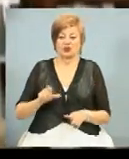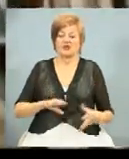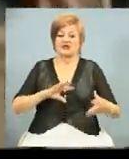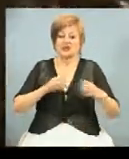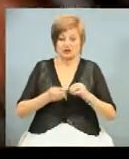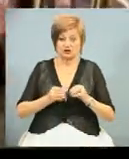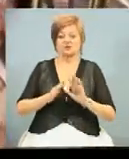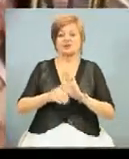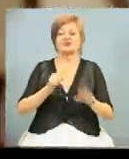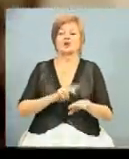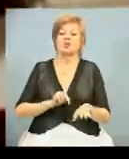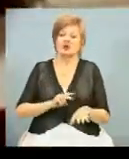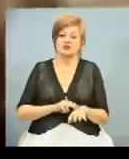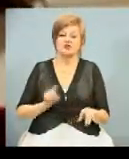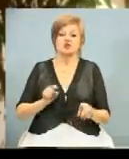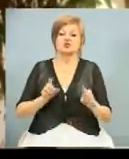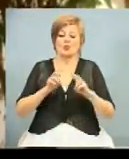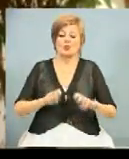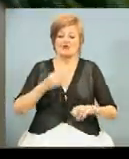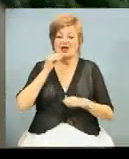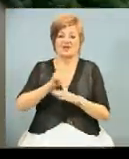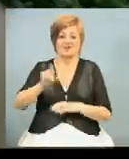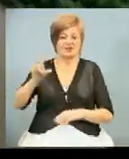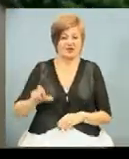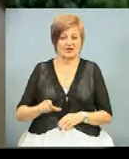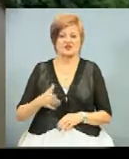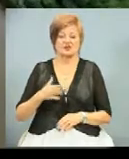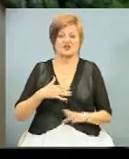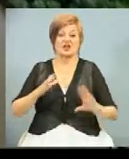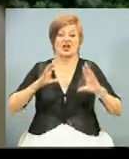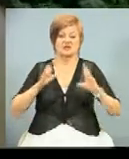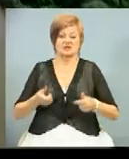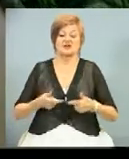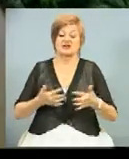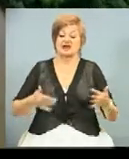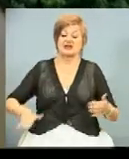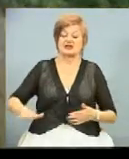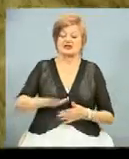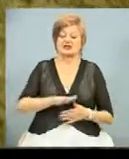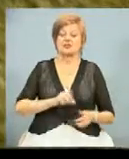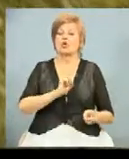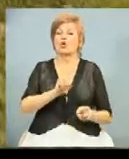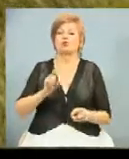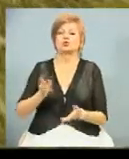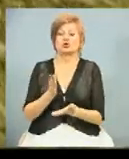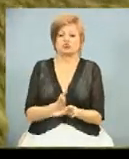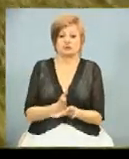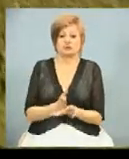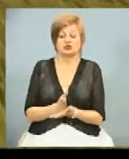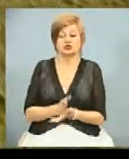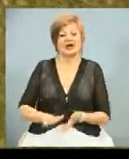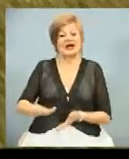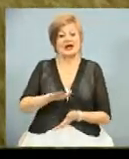викличете поліцію, аби вона розібралася з винуватцями. У нашому світі будь-яка територія комусь належить. Якійсь конкретній